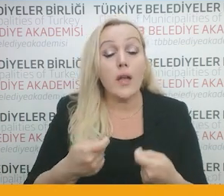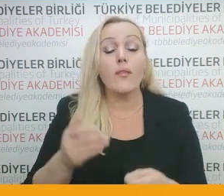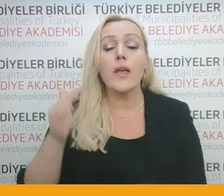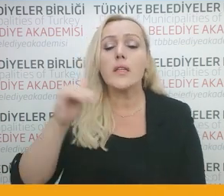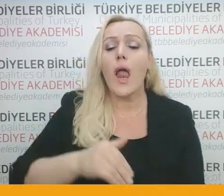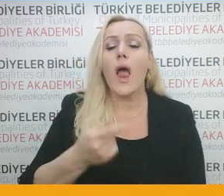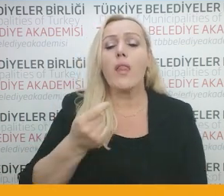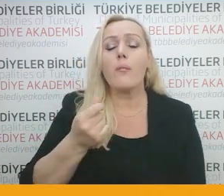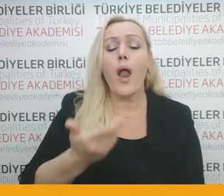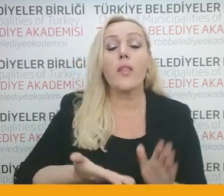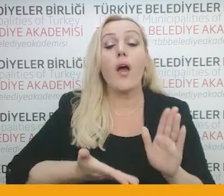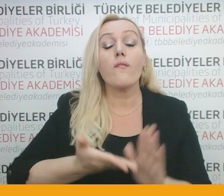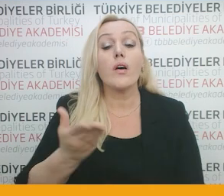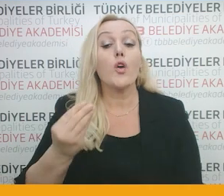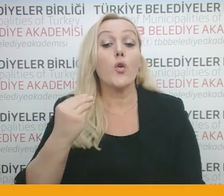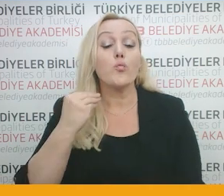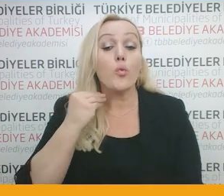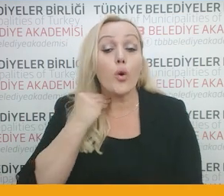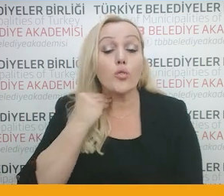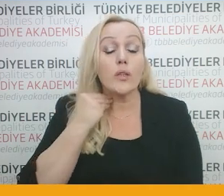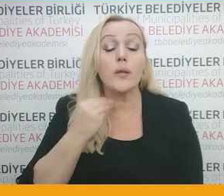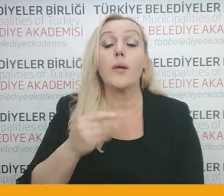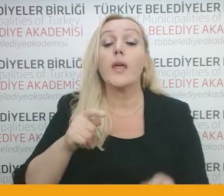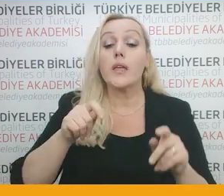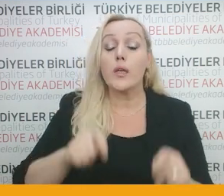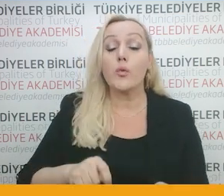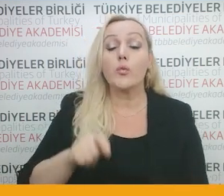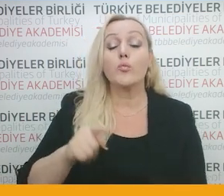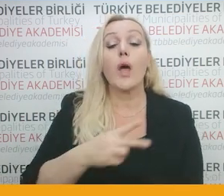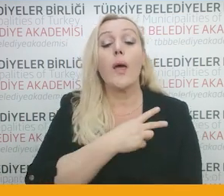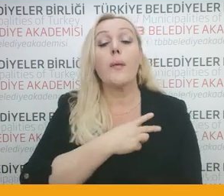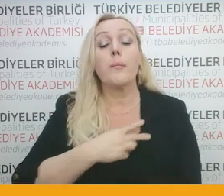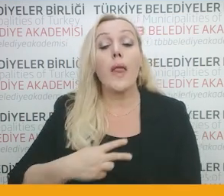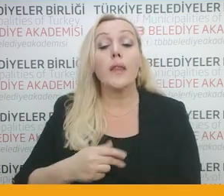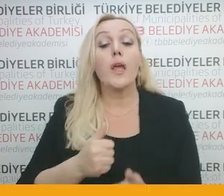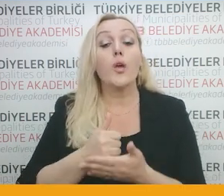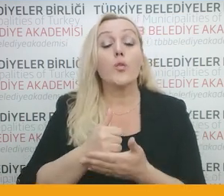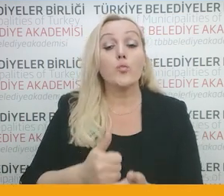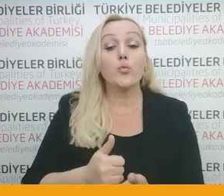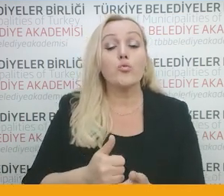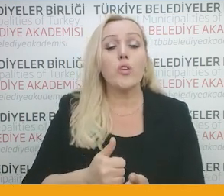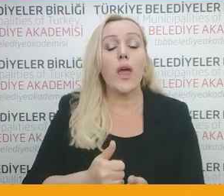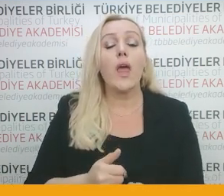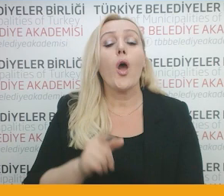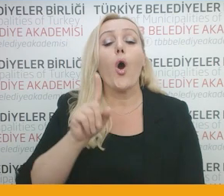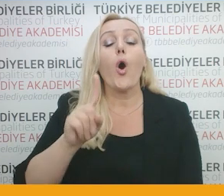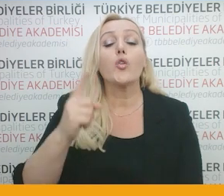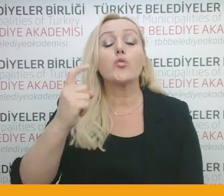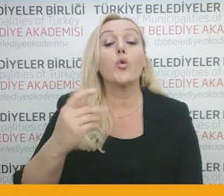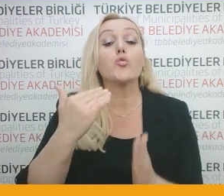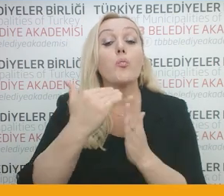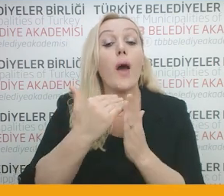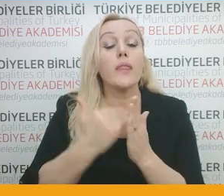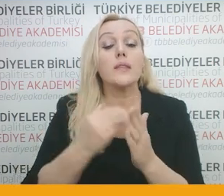fazla. Dolayısıyla borçlanma yoluna gidebiliyoruz. Bunu da Mali İdare Bütçe Muhasebe Yönetmeliği 19. maddesinde düzenlenen